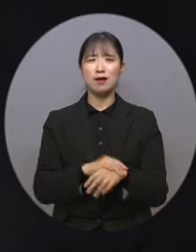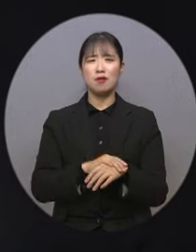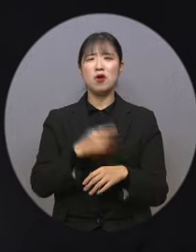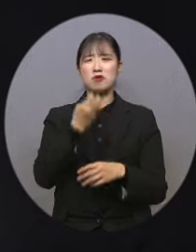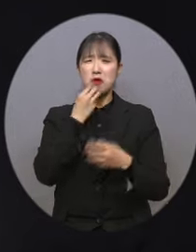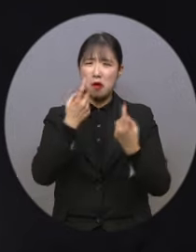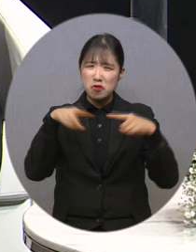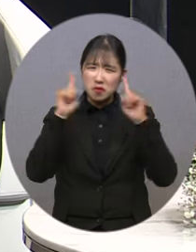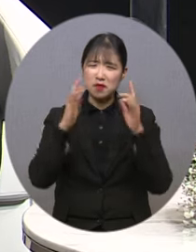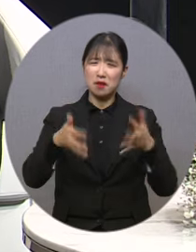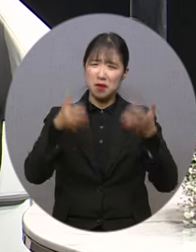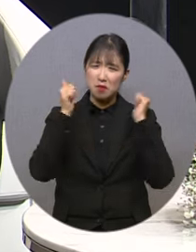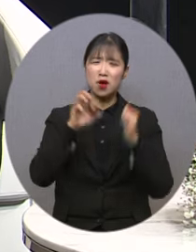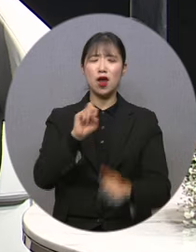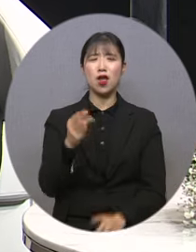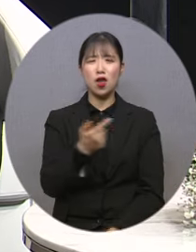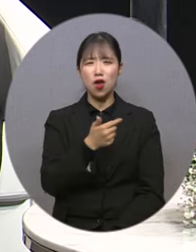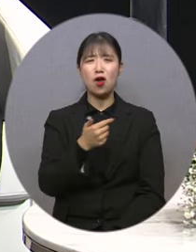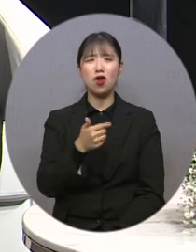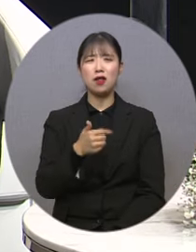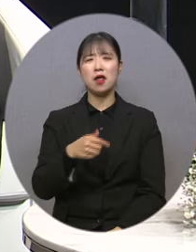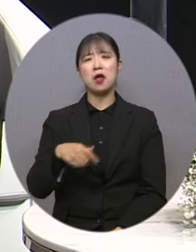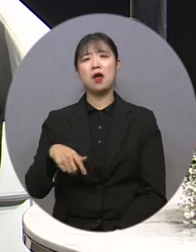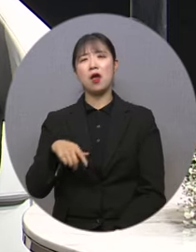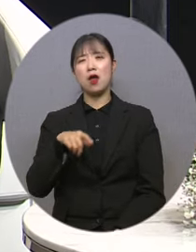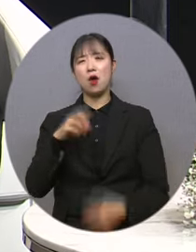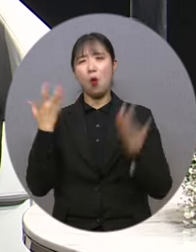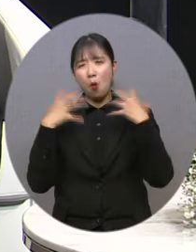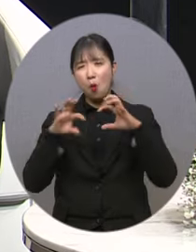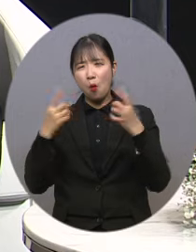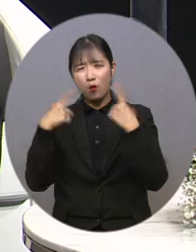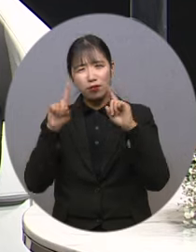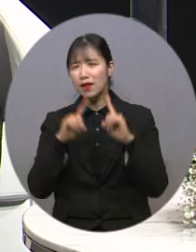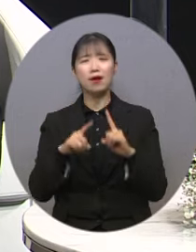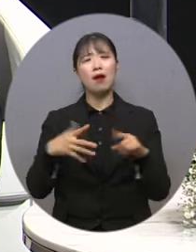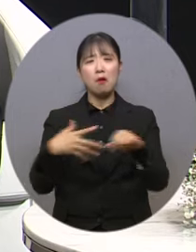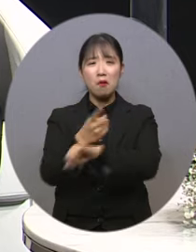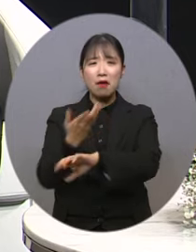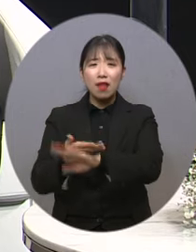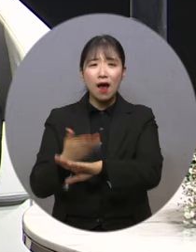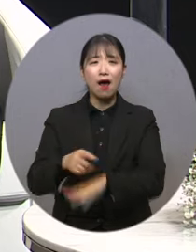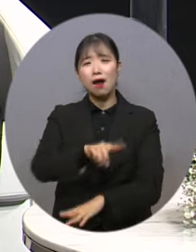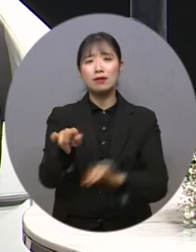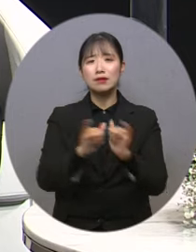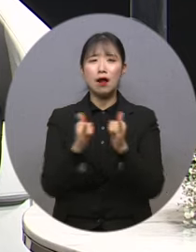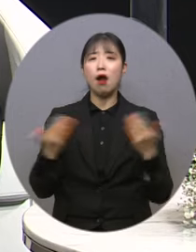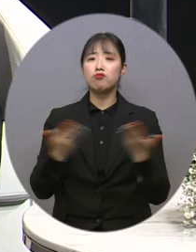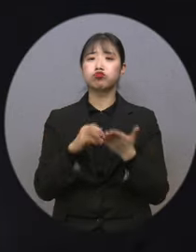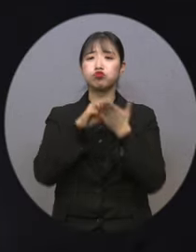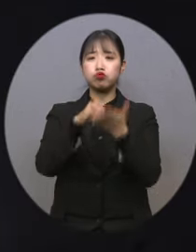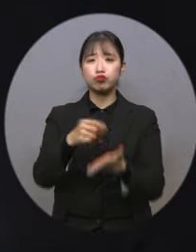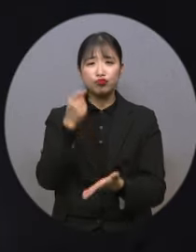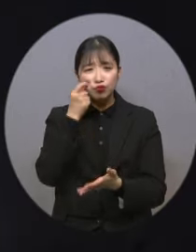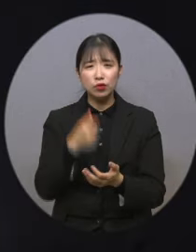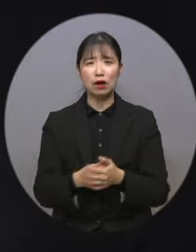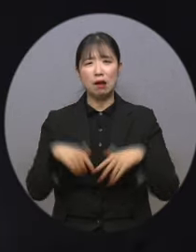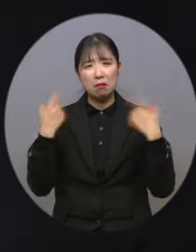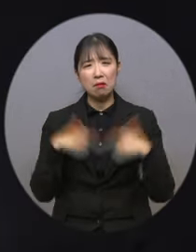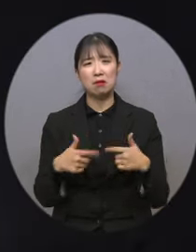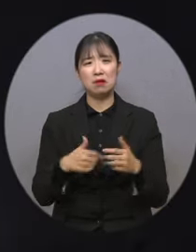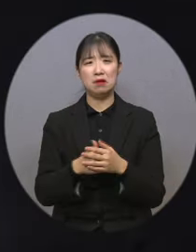서울대 나오고 뭐 연대 고대 나온 사람들 파냐 그 외에 그런 취업이 안돼 뭐 그냥 맨날